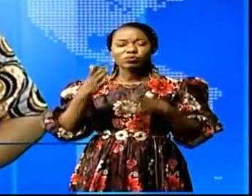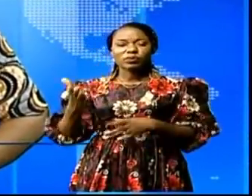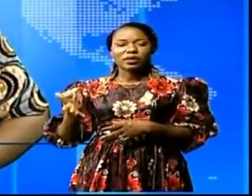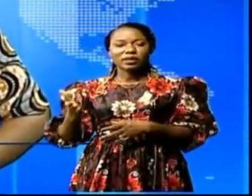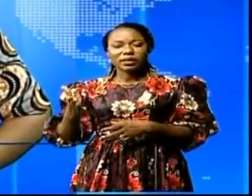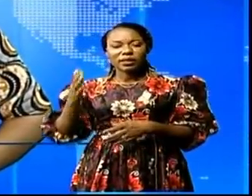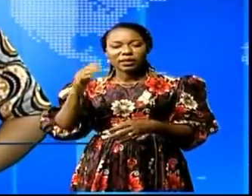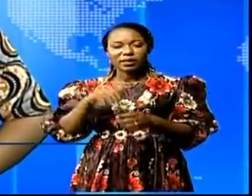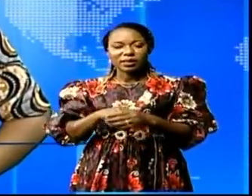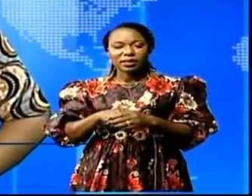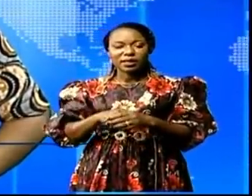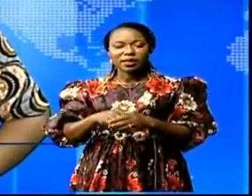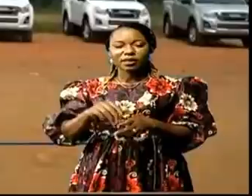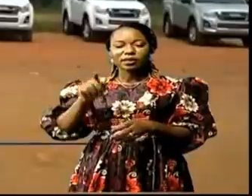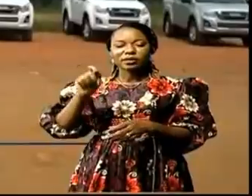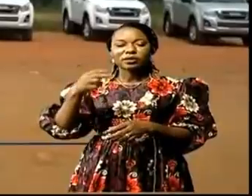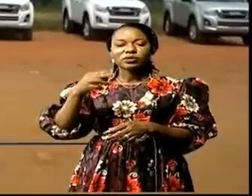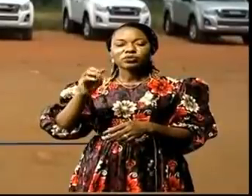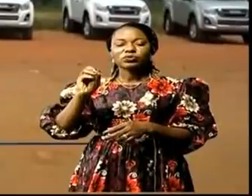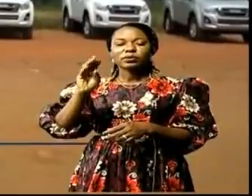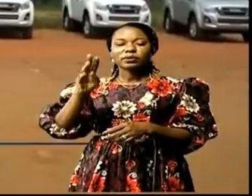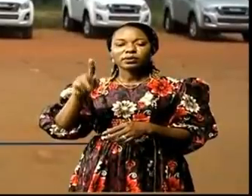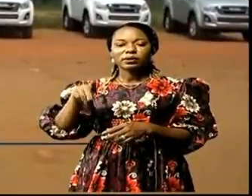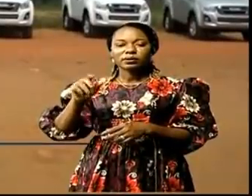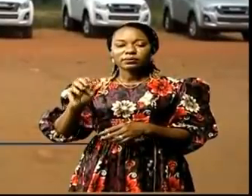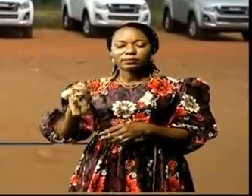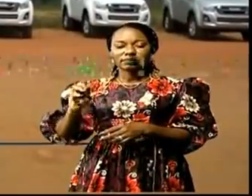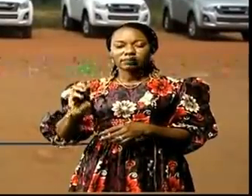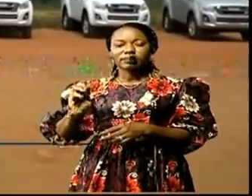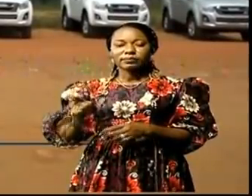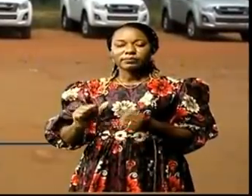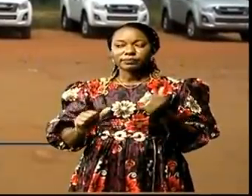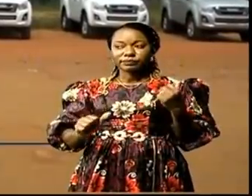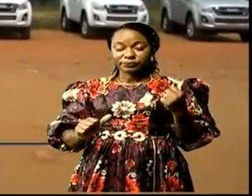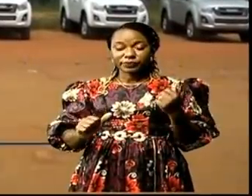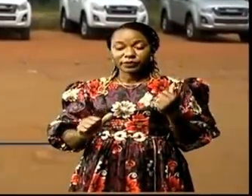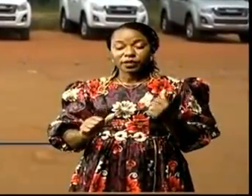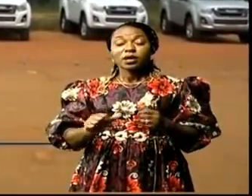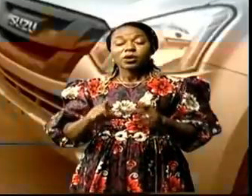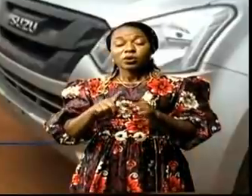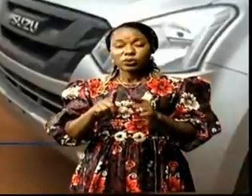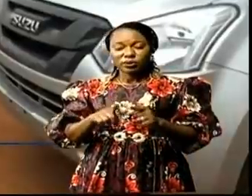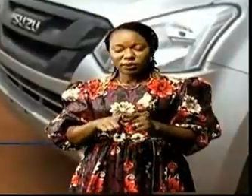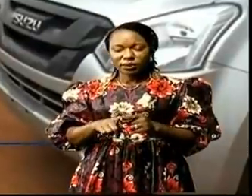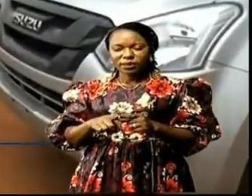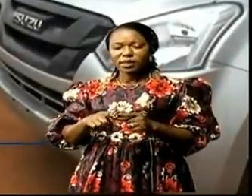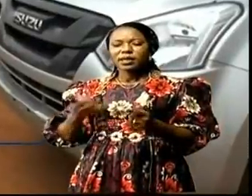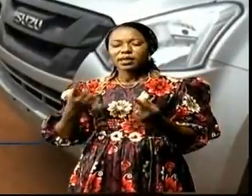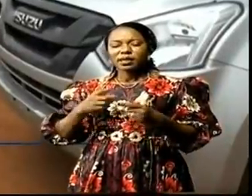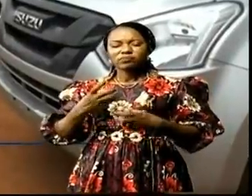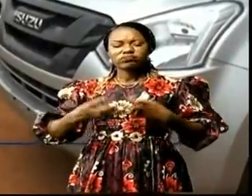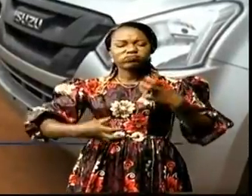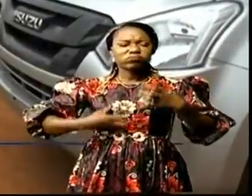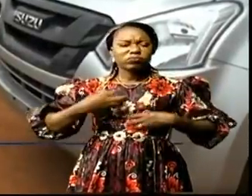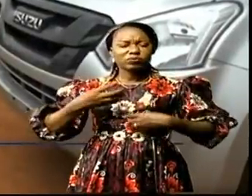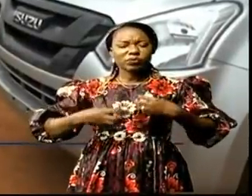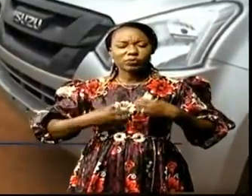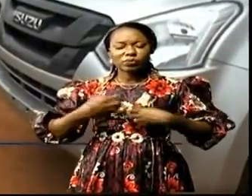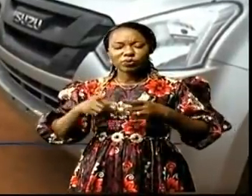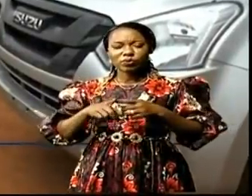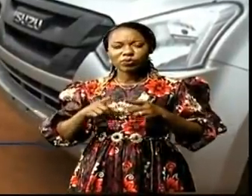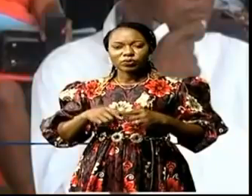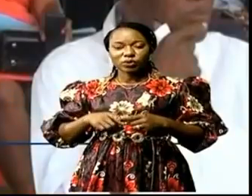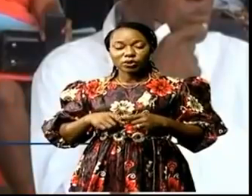sécurisation de la population. Le gouvernement central a répondu positivement au plaidoyer du gouvernement provincial de la province de la